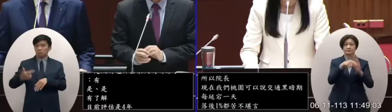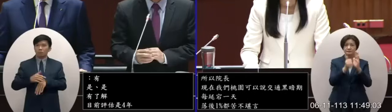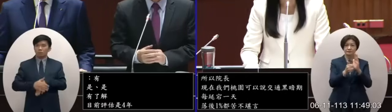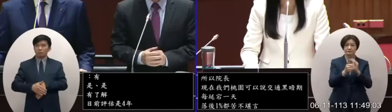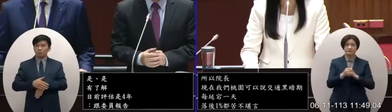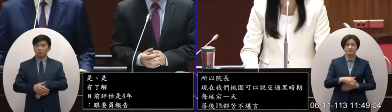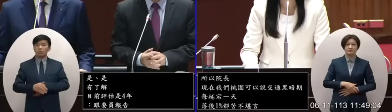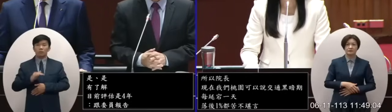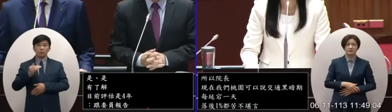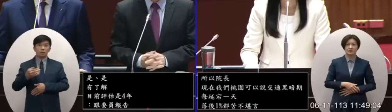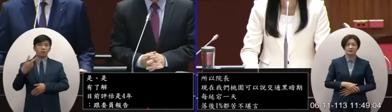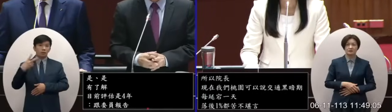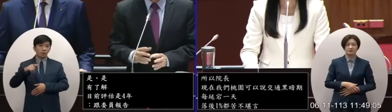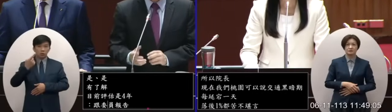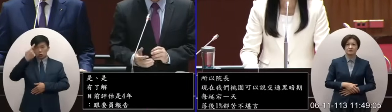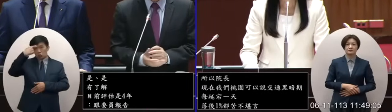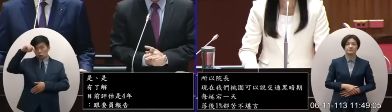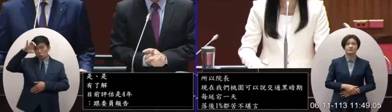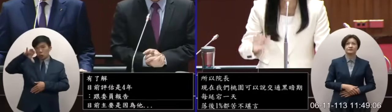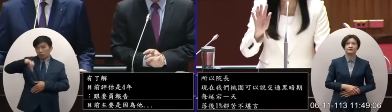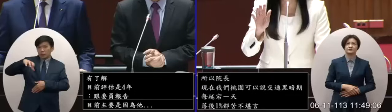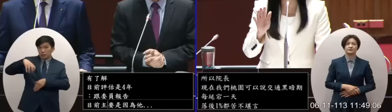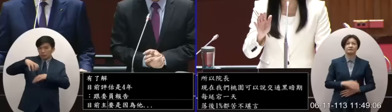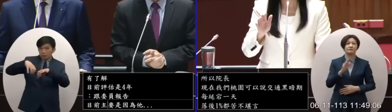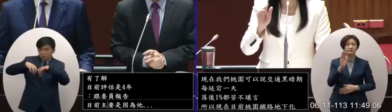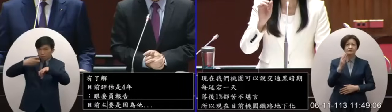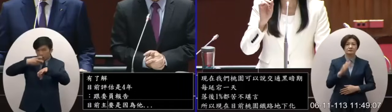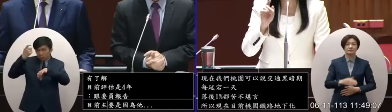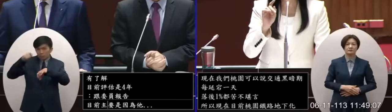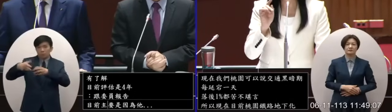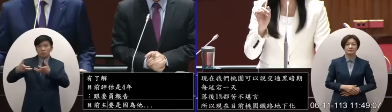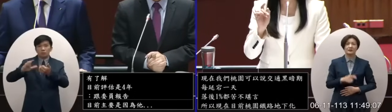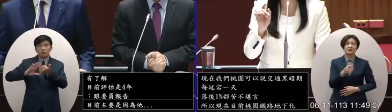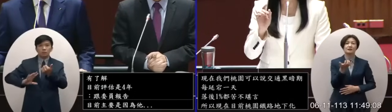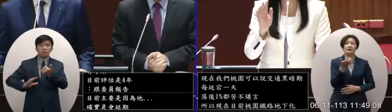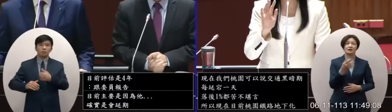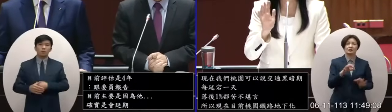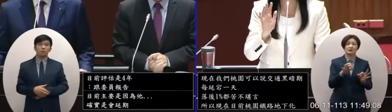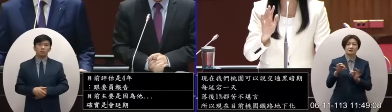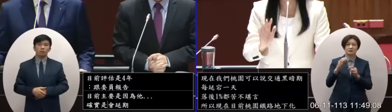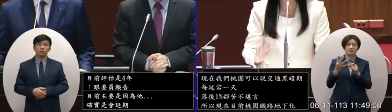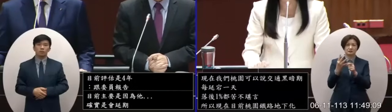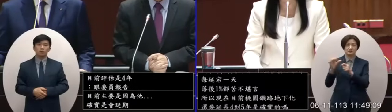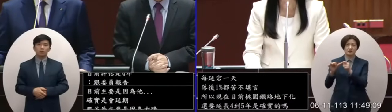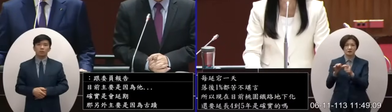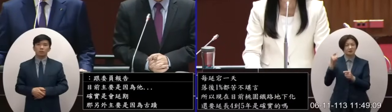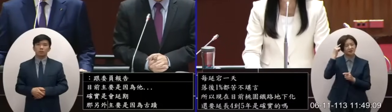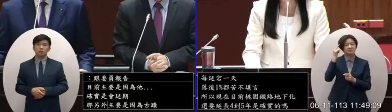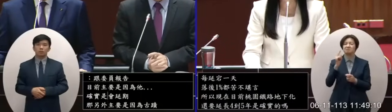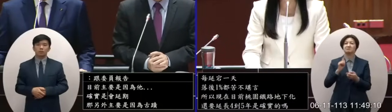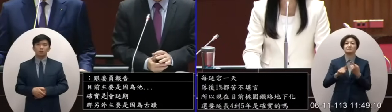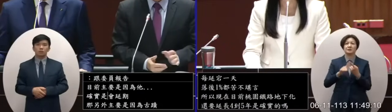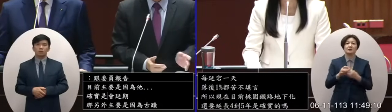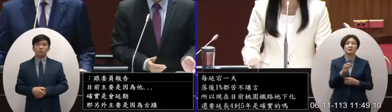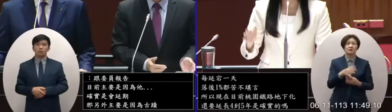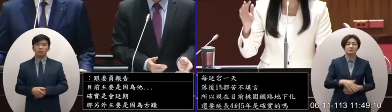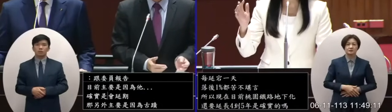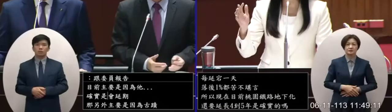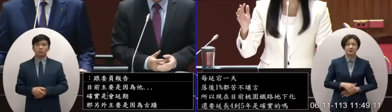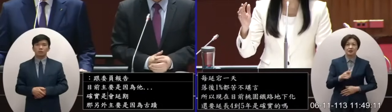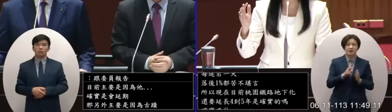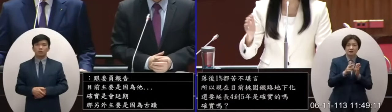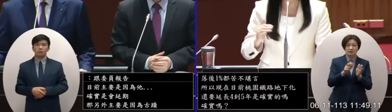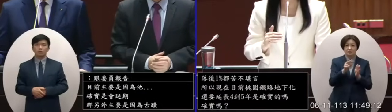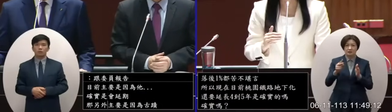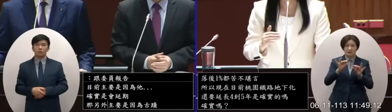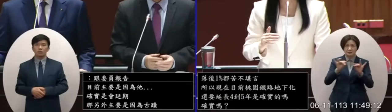主要是因为古迹， 但是呢， 古迹的一些 但是呢，你说的四到五年，其实本席觉得不乐观。我们要知道哦，这铁路